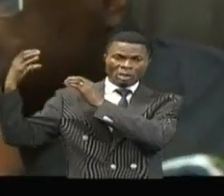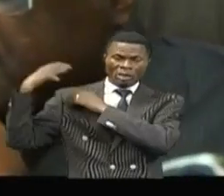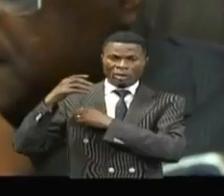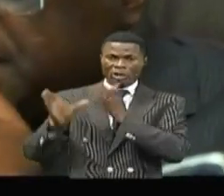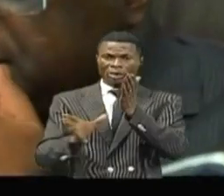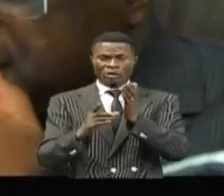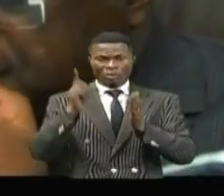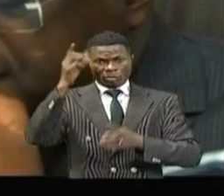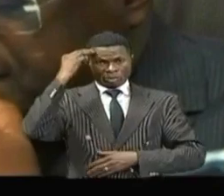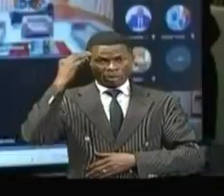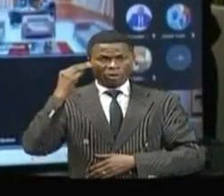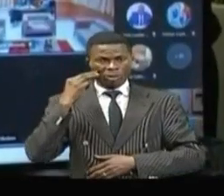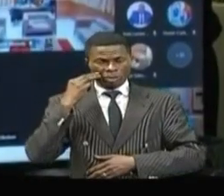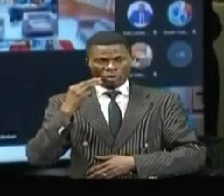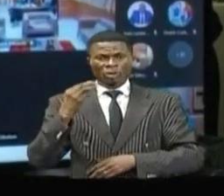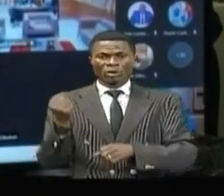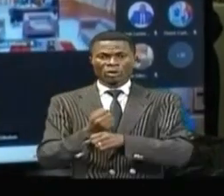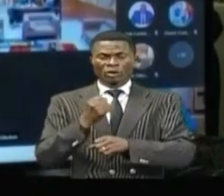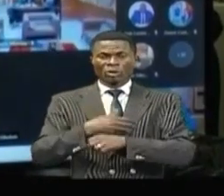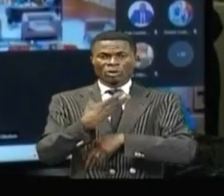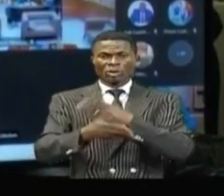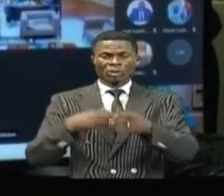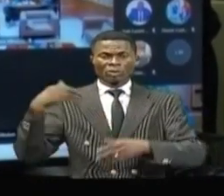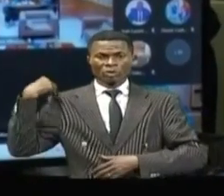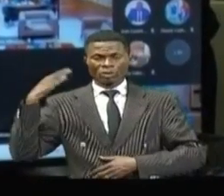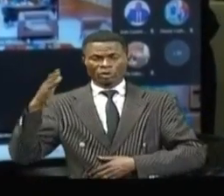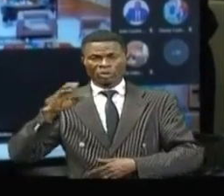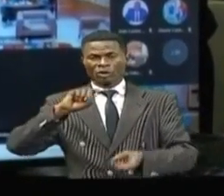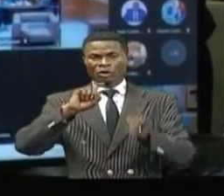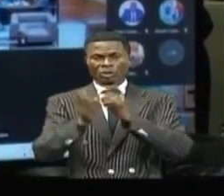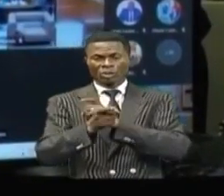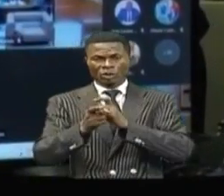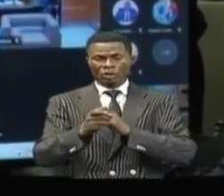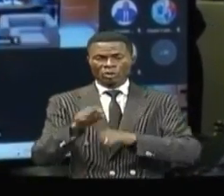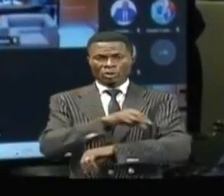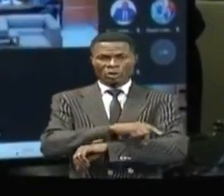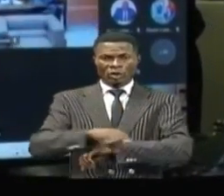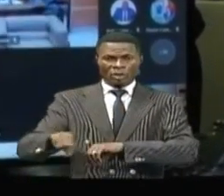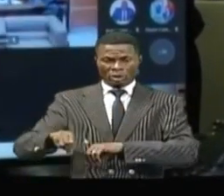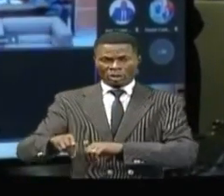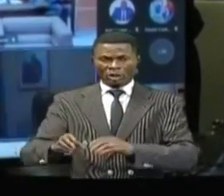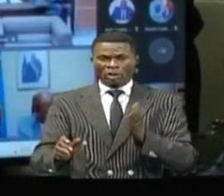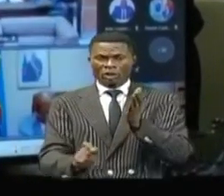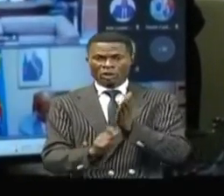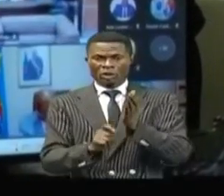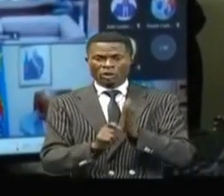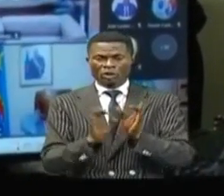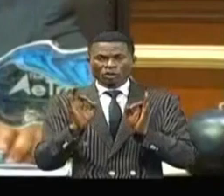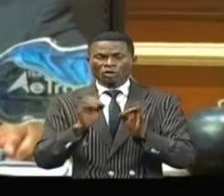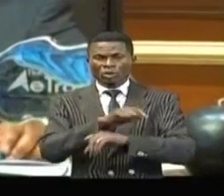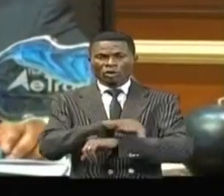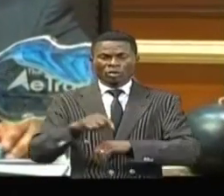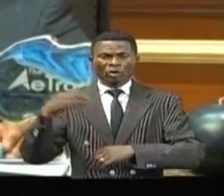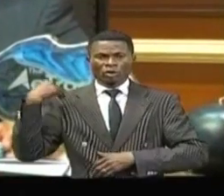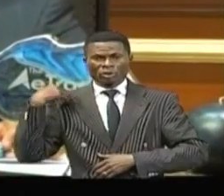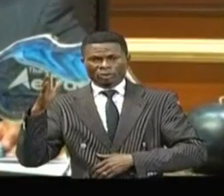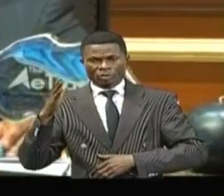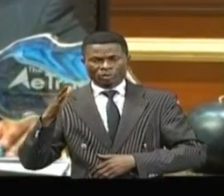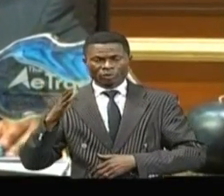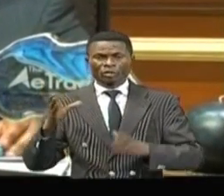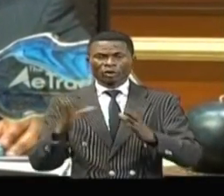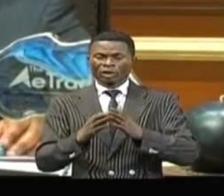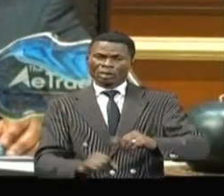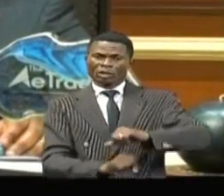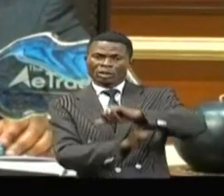ministre, ministre de la fonction publique, modernisation de l'administration et innovation du service public, avec le concours